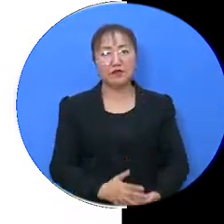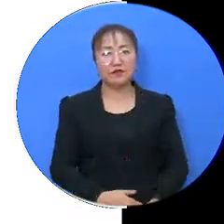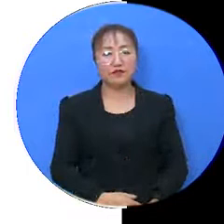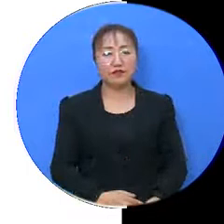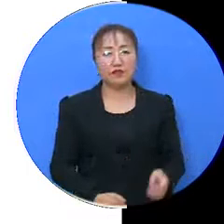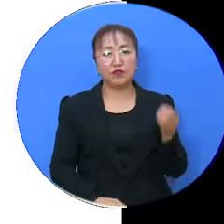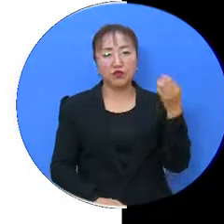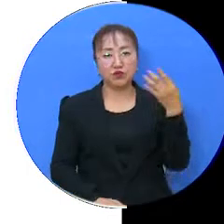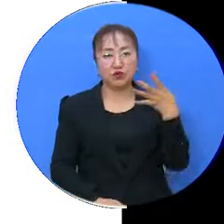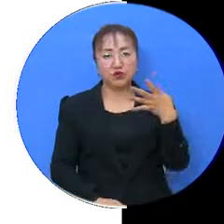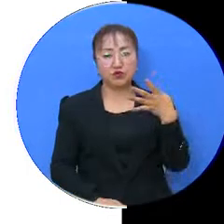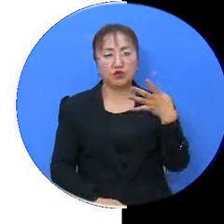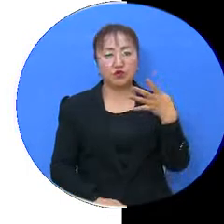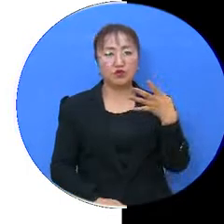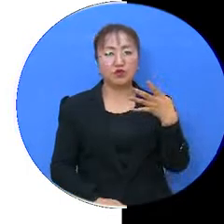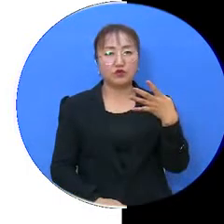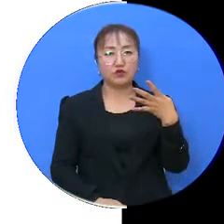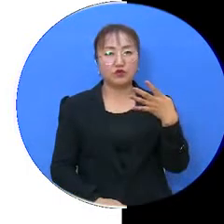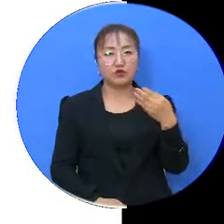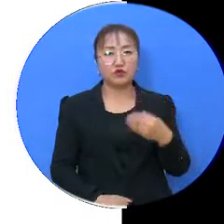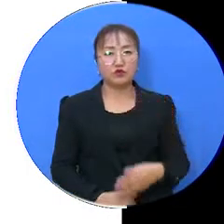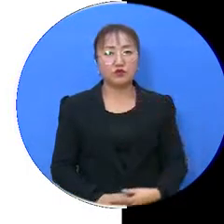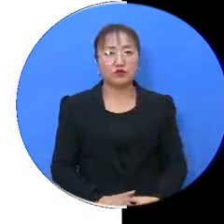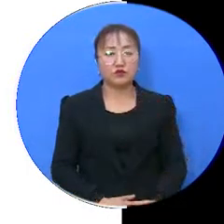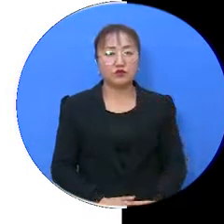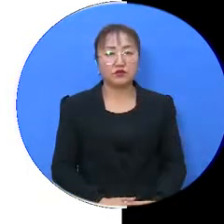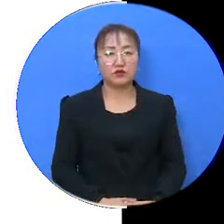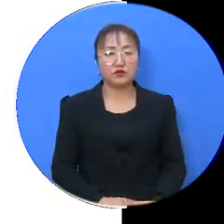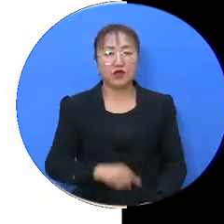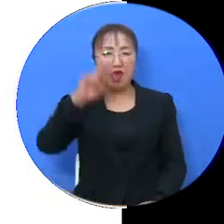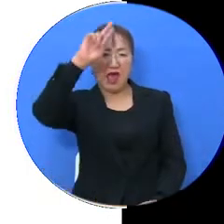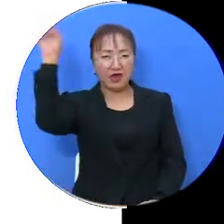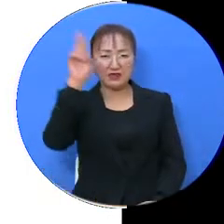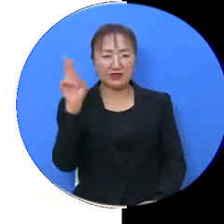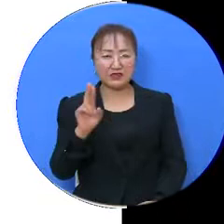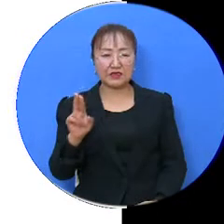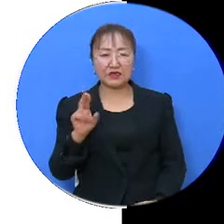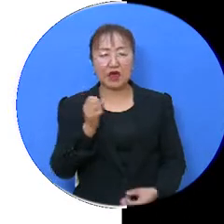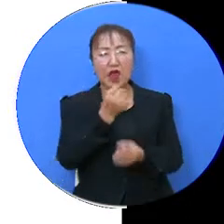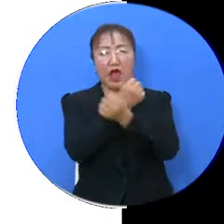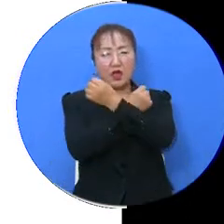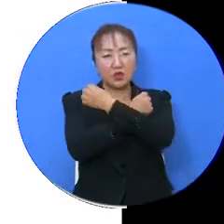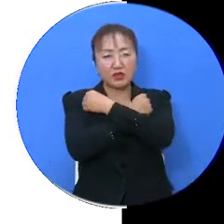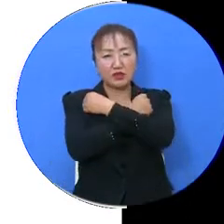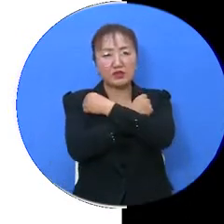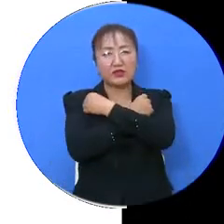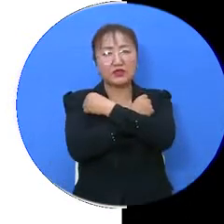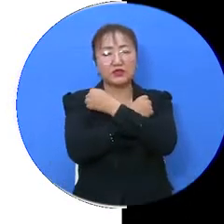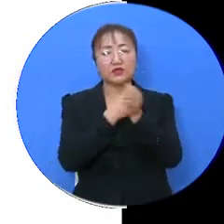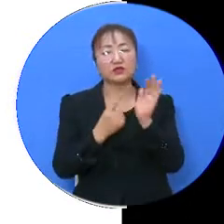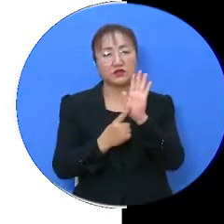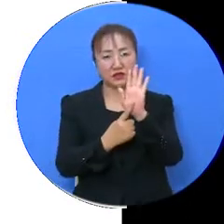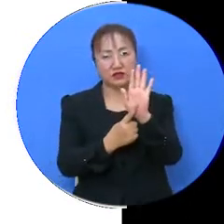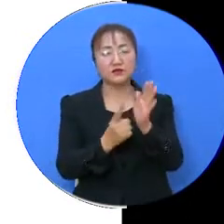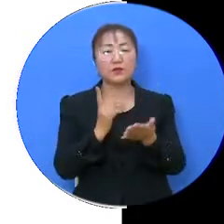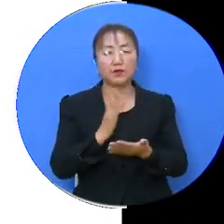За 4-р зургандэр маань аян цахилгааны аюулт ослыг харуулж өгсөн